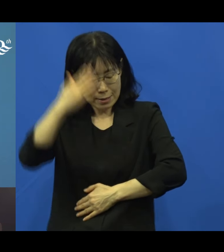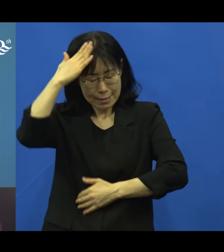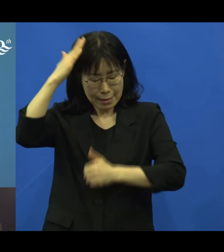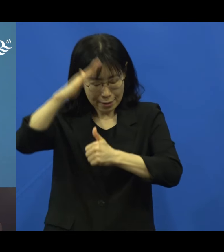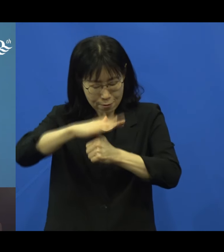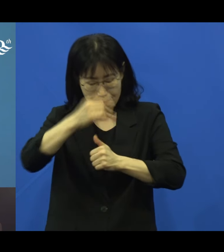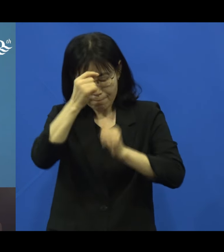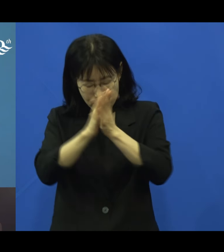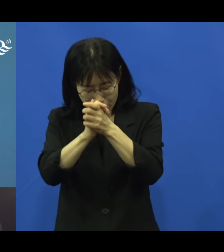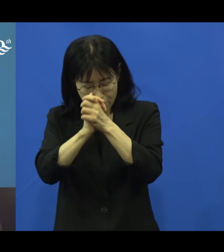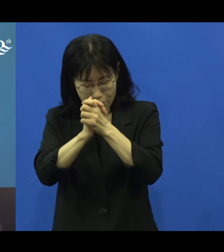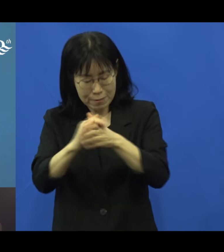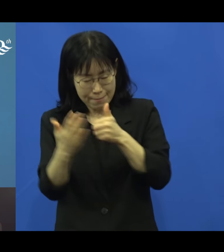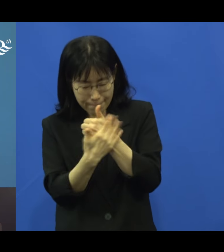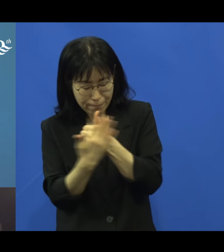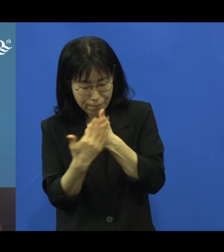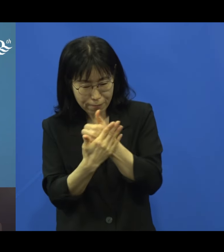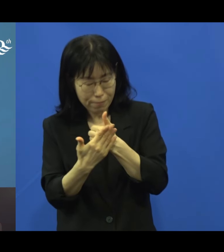거예요.